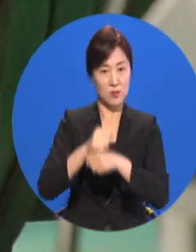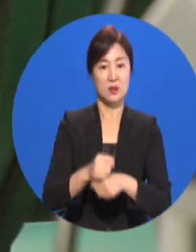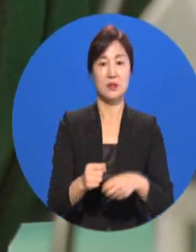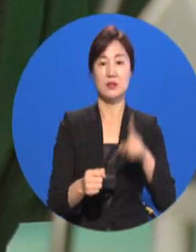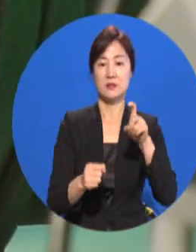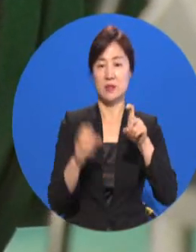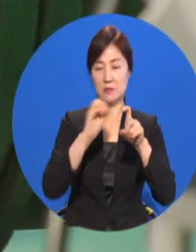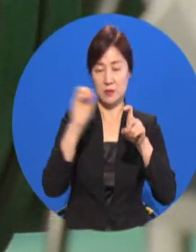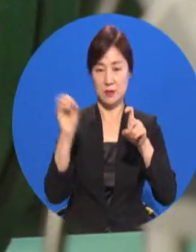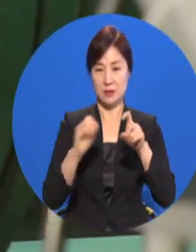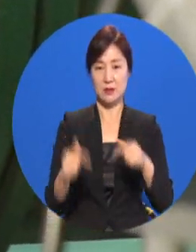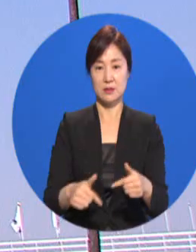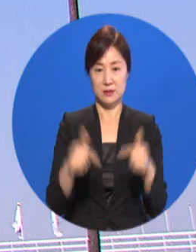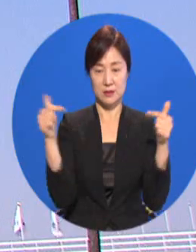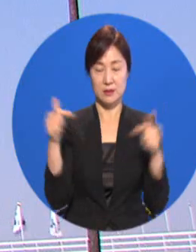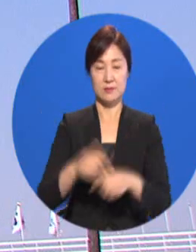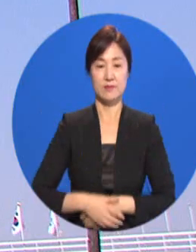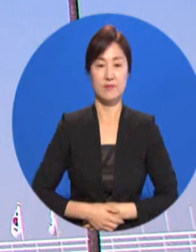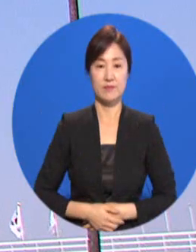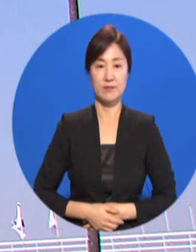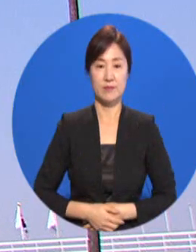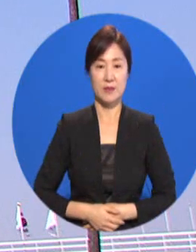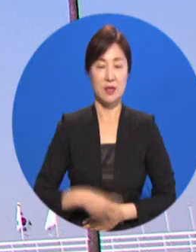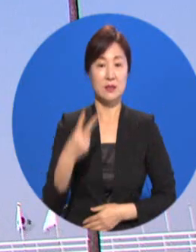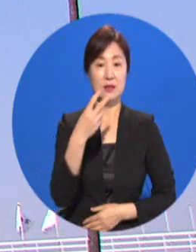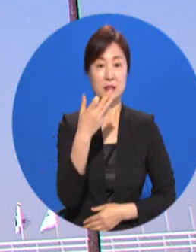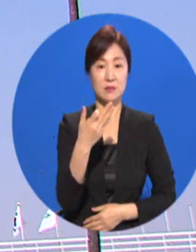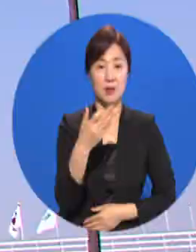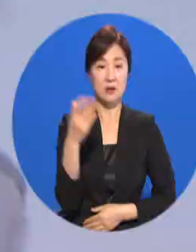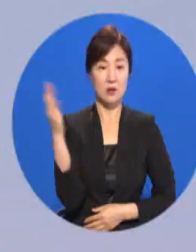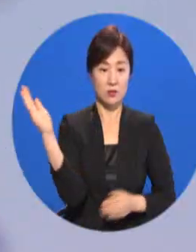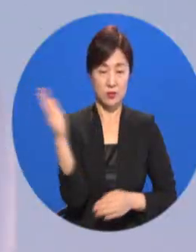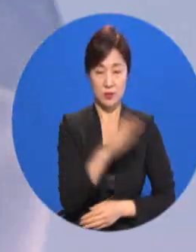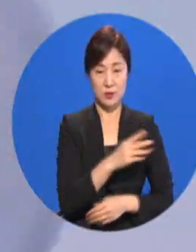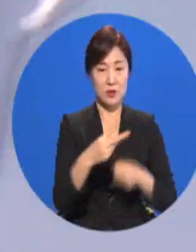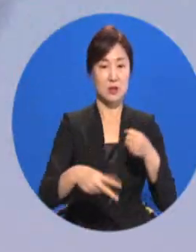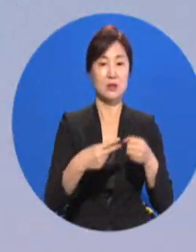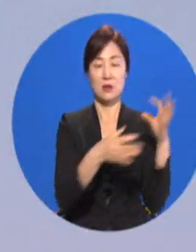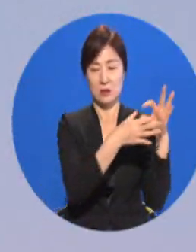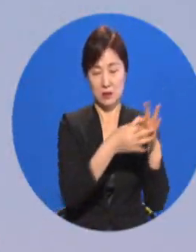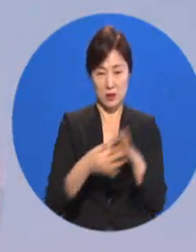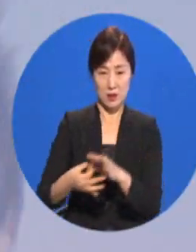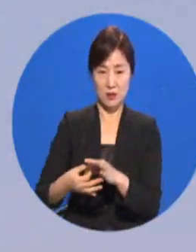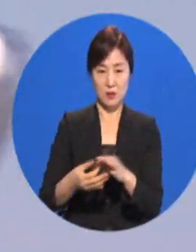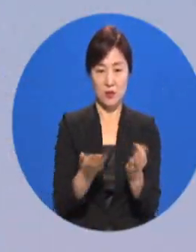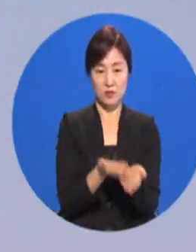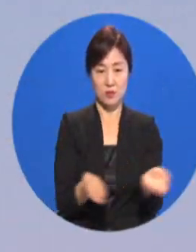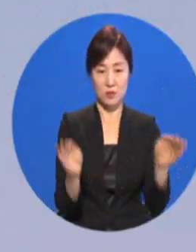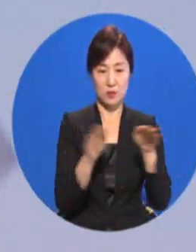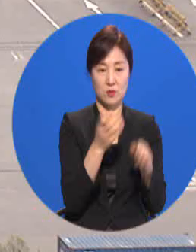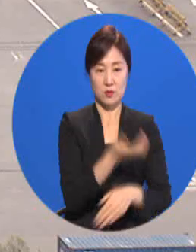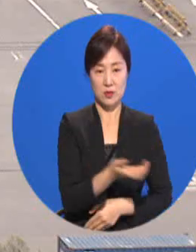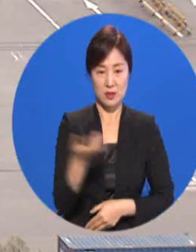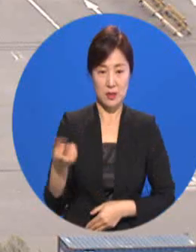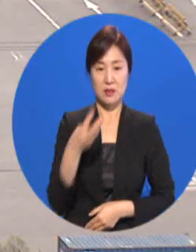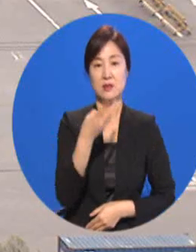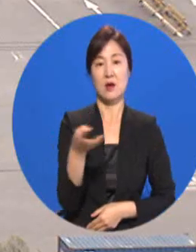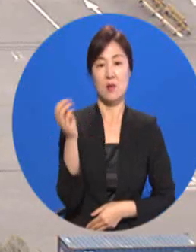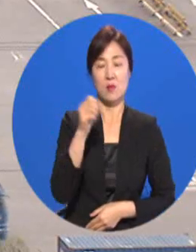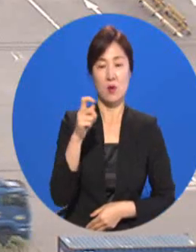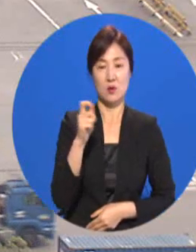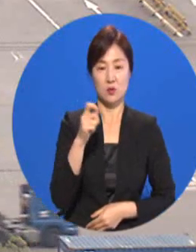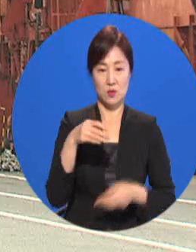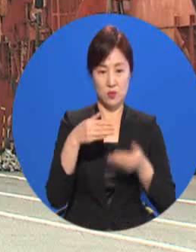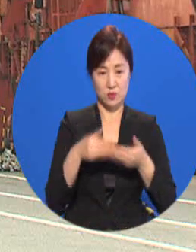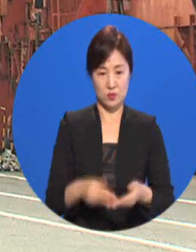것으로 예상됩니다 2018년 에 이어 2년 연속 물동량 3 억 톤 달성에 성공한 항만공사 늘 올해 물동량